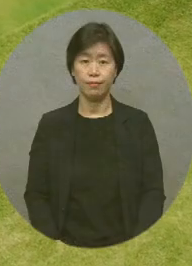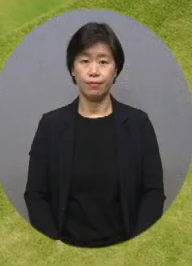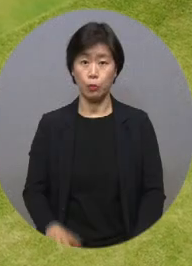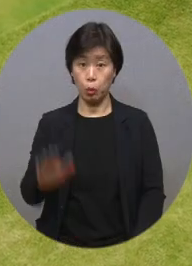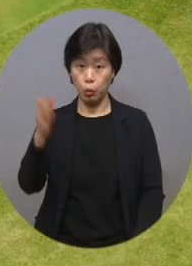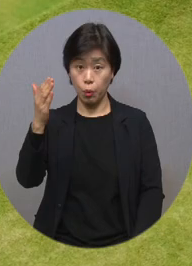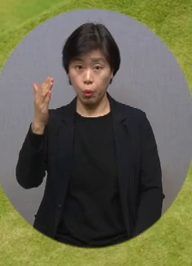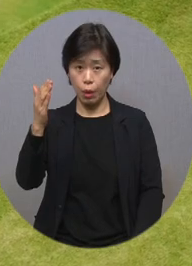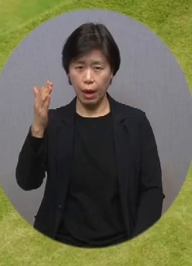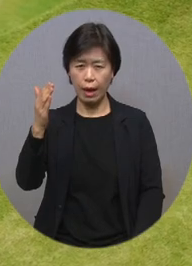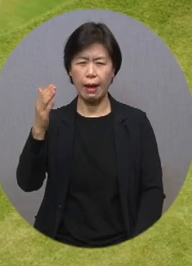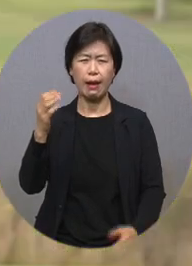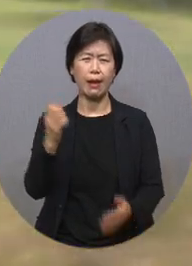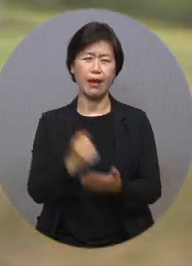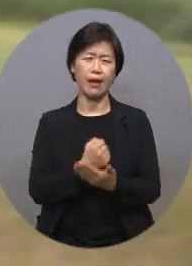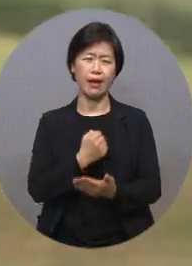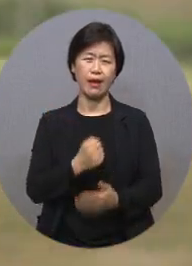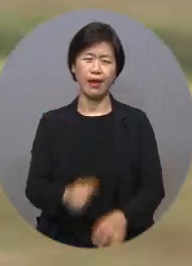좋다.